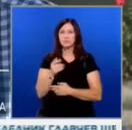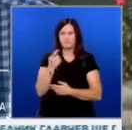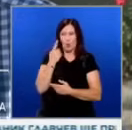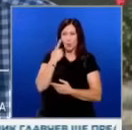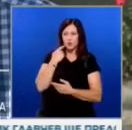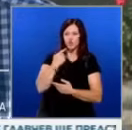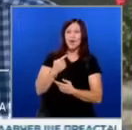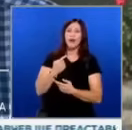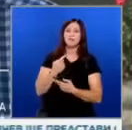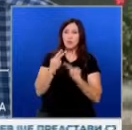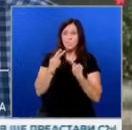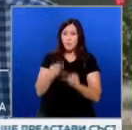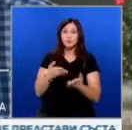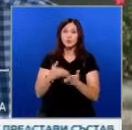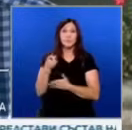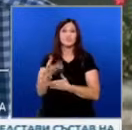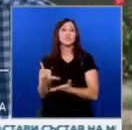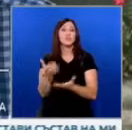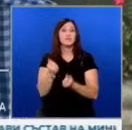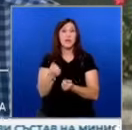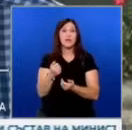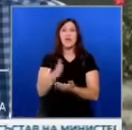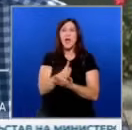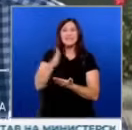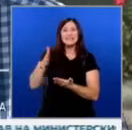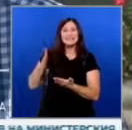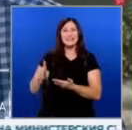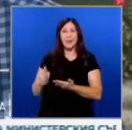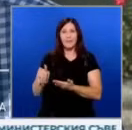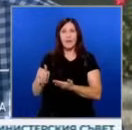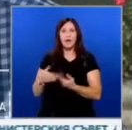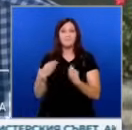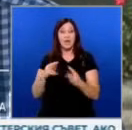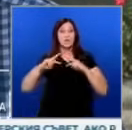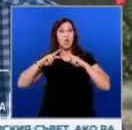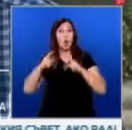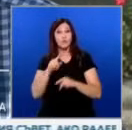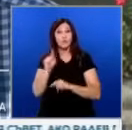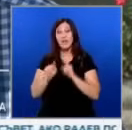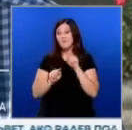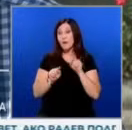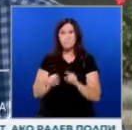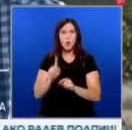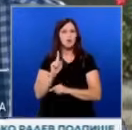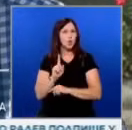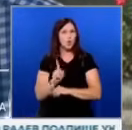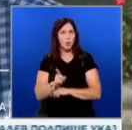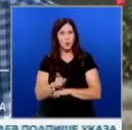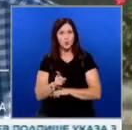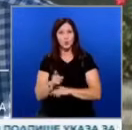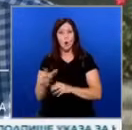унижавани публично заради това, че са взели страна, дали са отговори на въпроси,